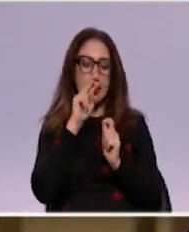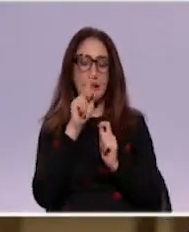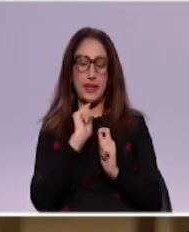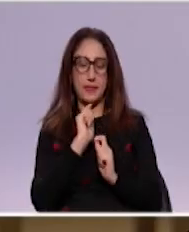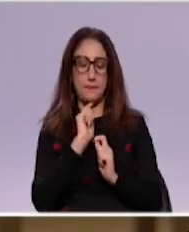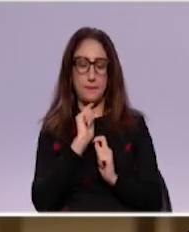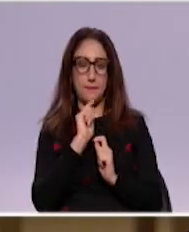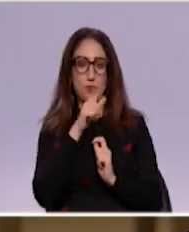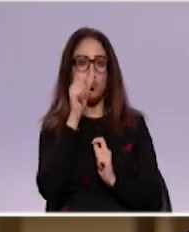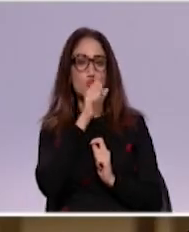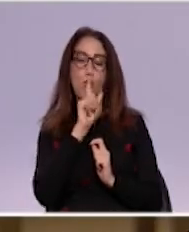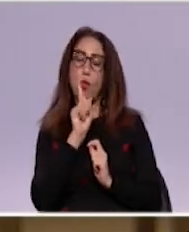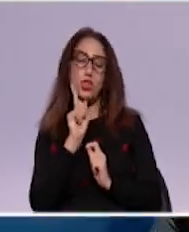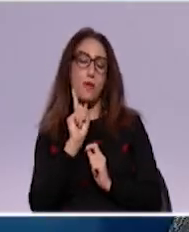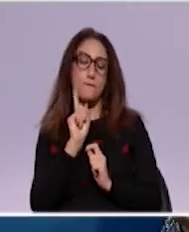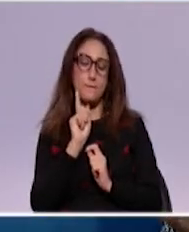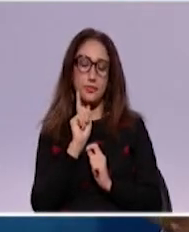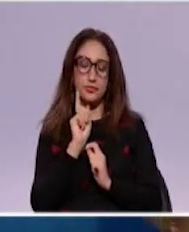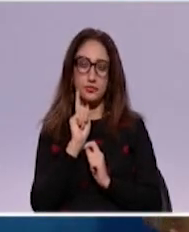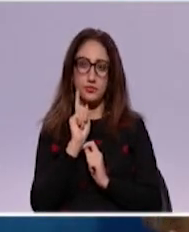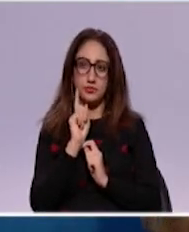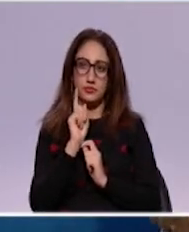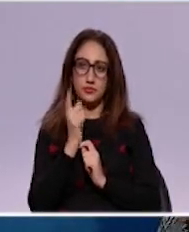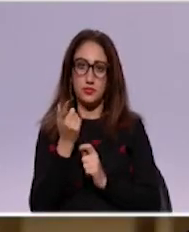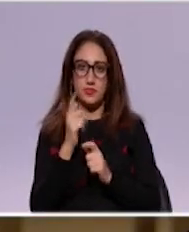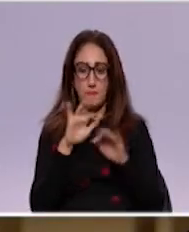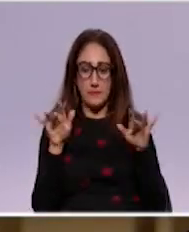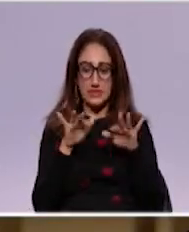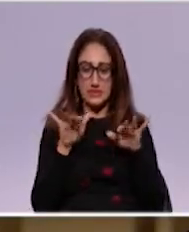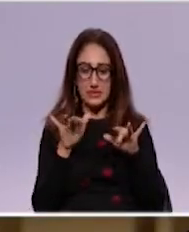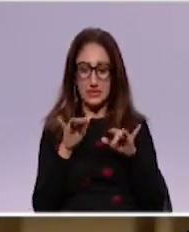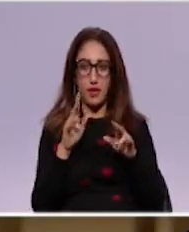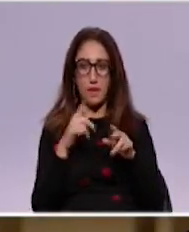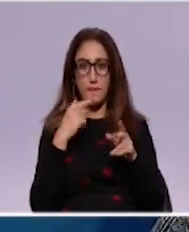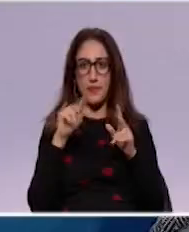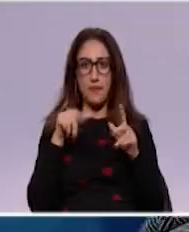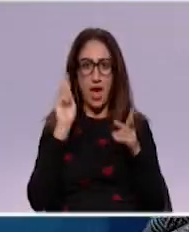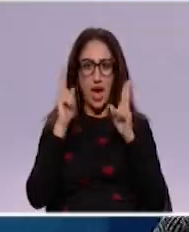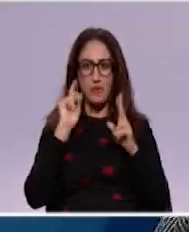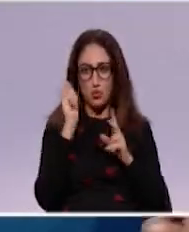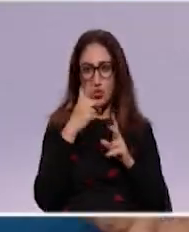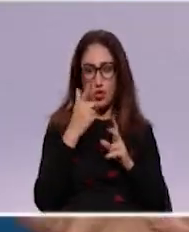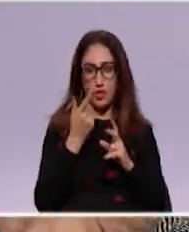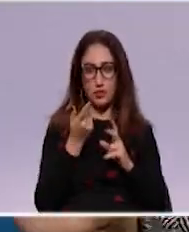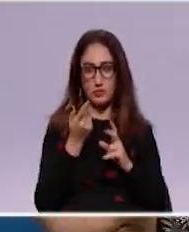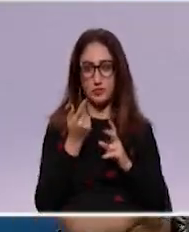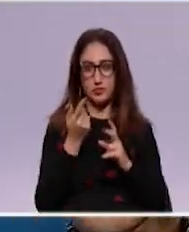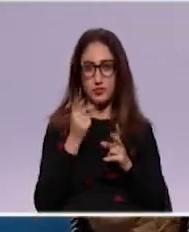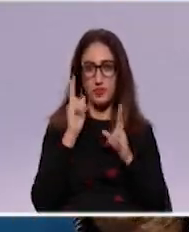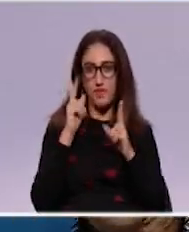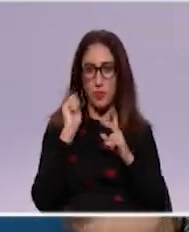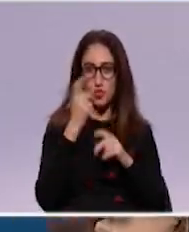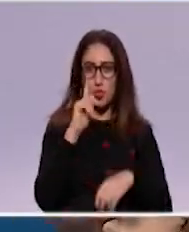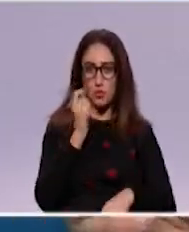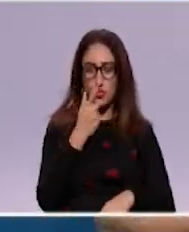مطرب لا لا لا ولا في امريكا مطرب والمهرجانات المهرجانات قصة ثانية بقى خالص انا